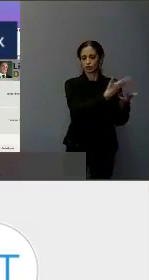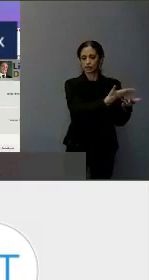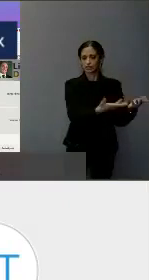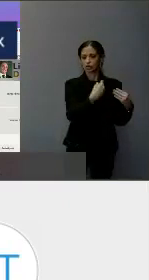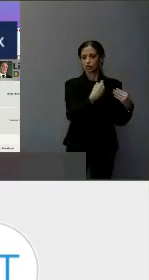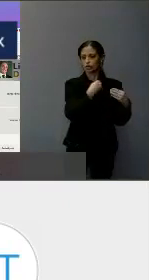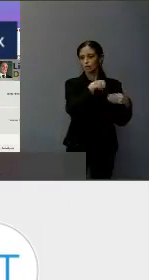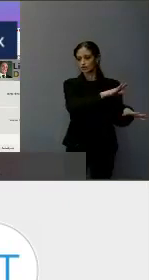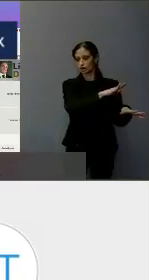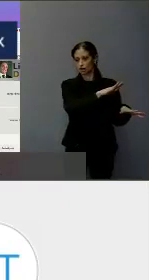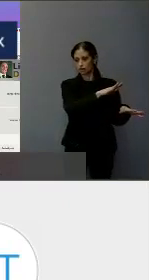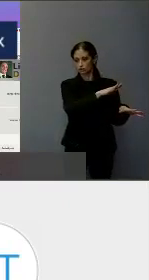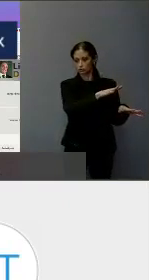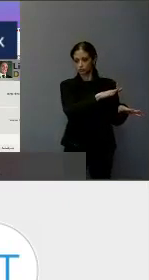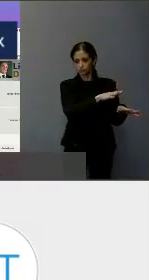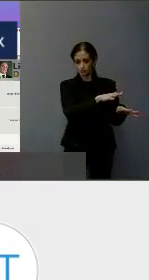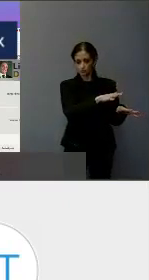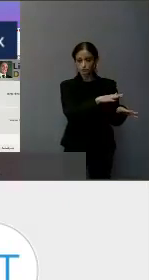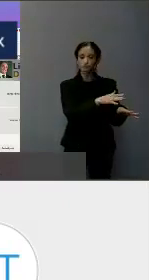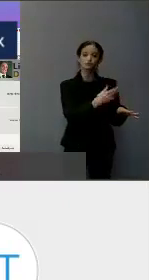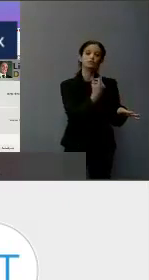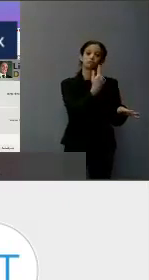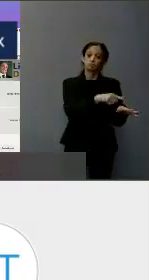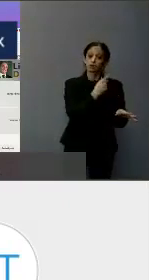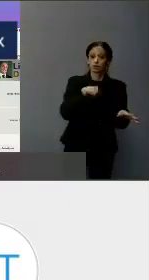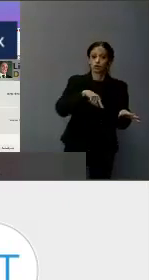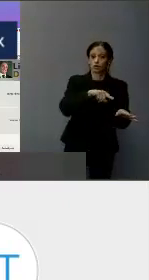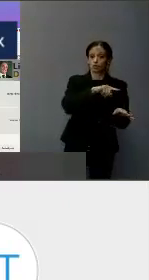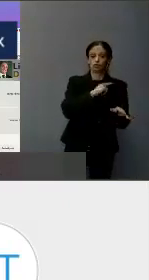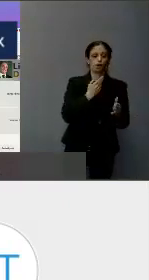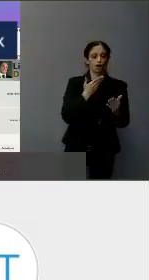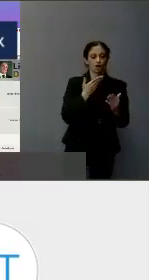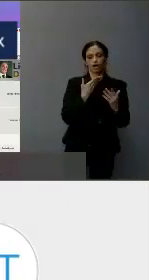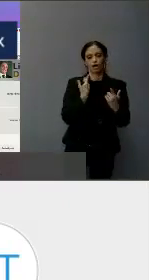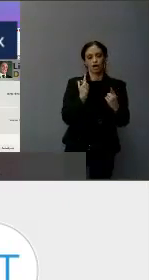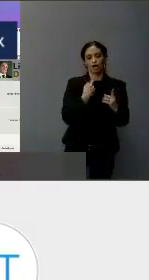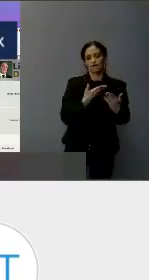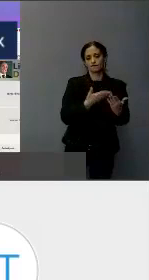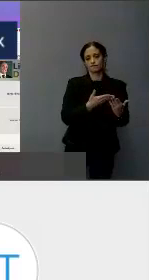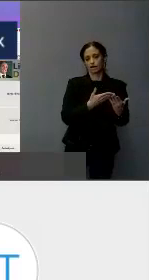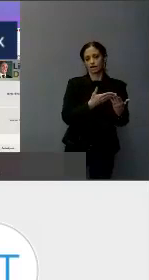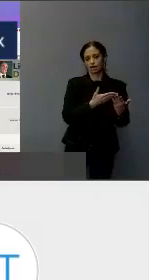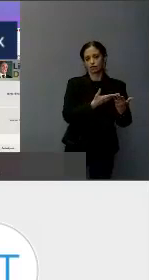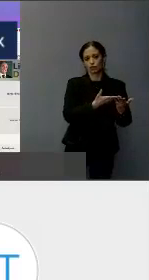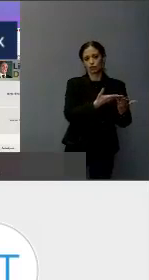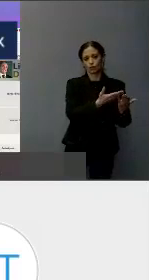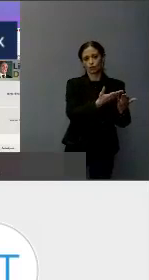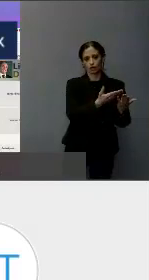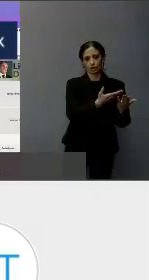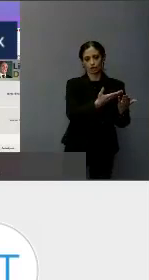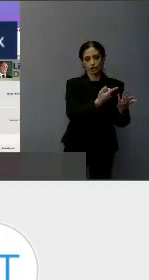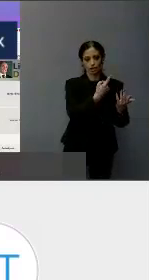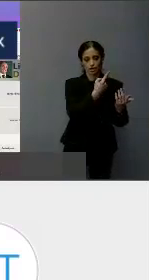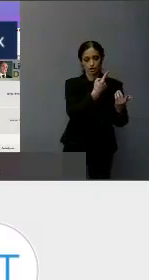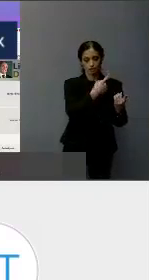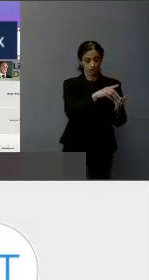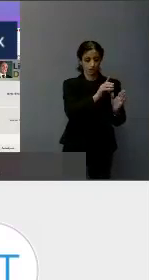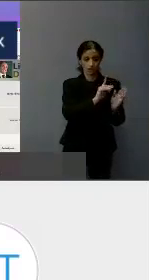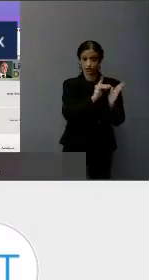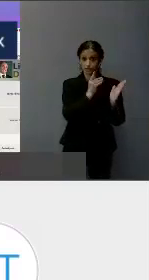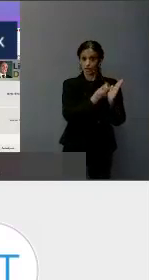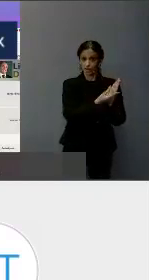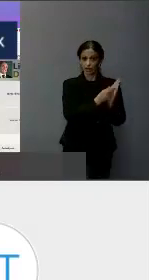e pertanto noi siamo a favore per questa è stato buono per votare questa delibera alla